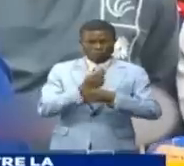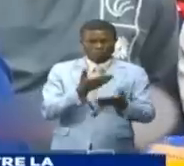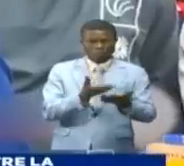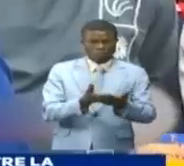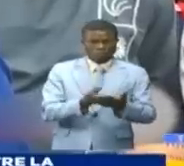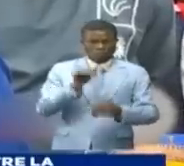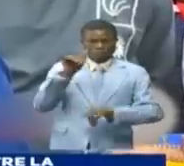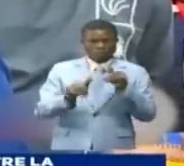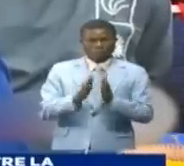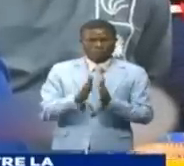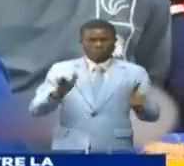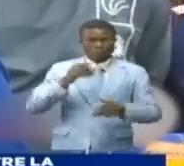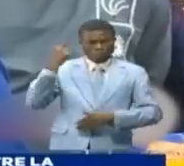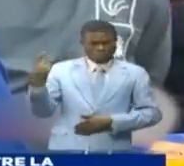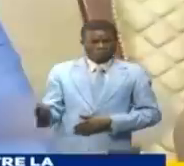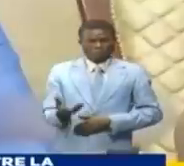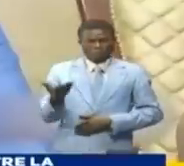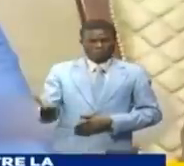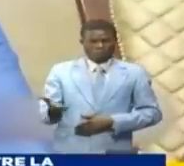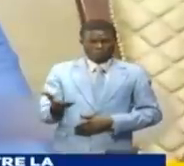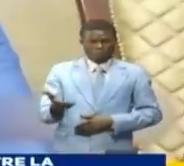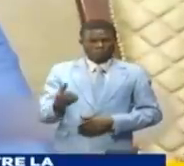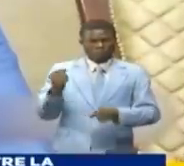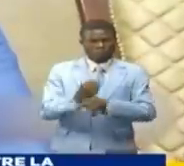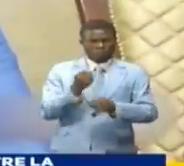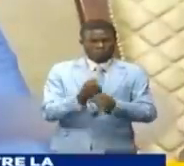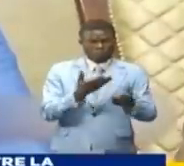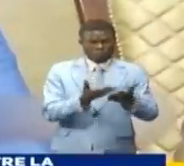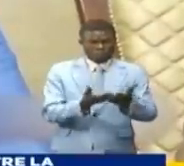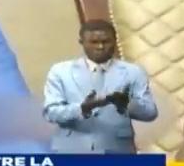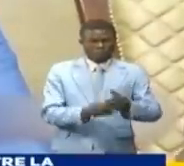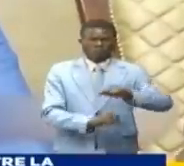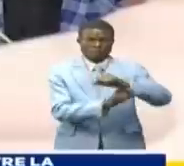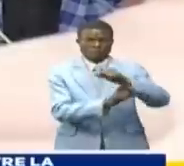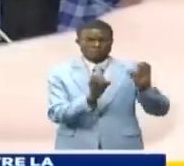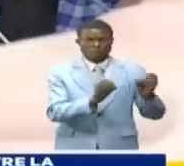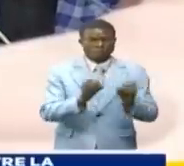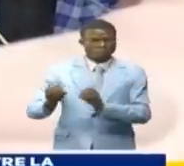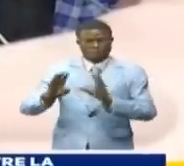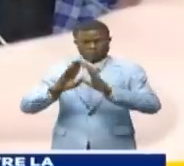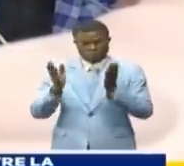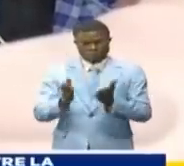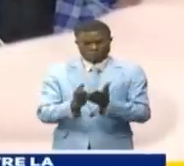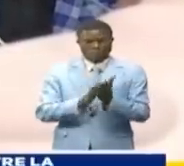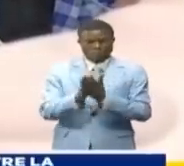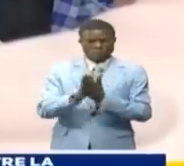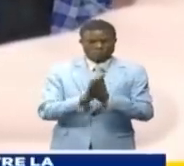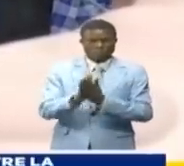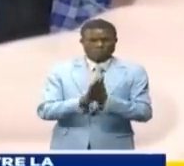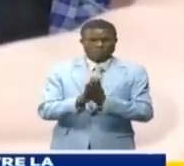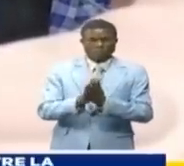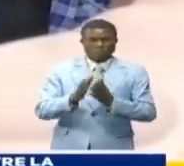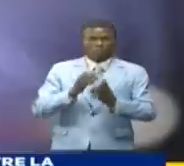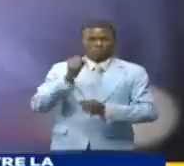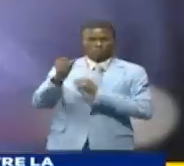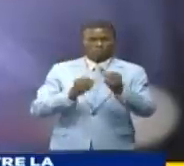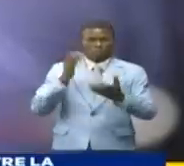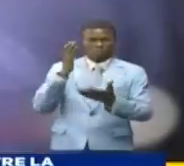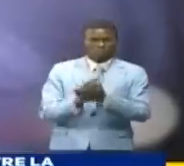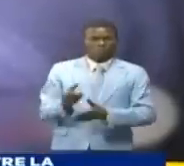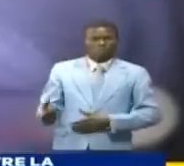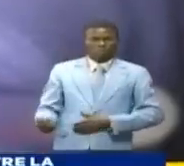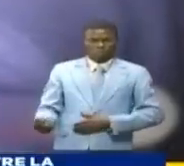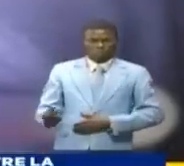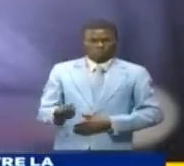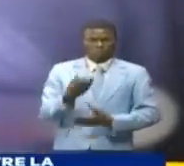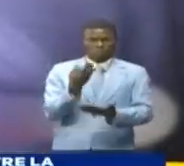un secrétariat permanent qui sera le lieu où toutes les organisations qui sont intéressées par la lutte contre la corruption ou